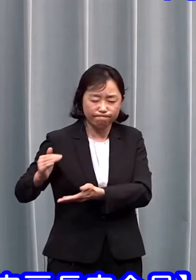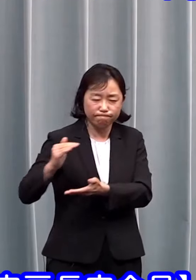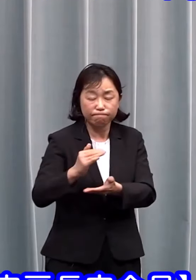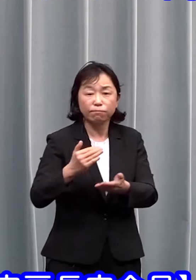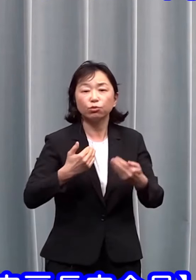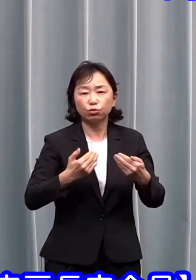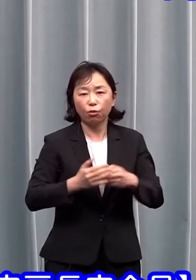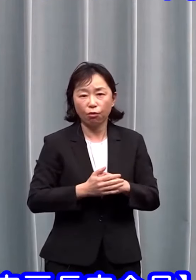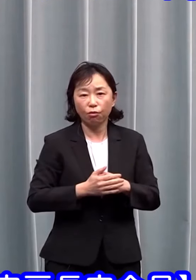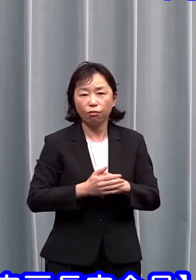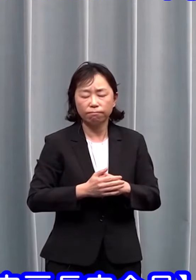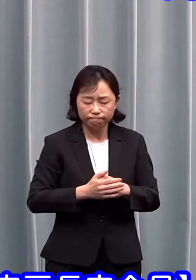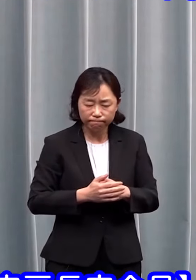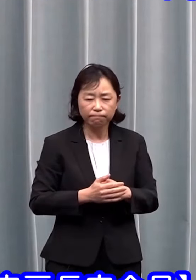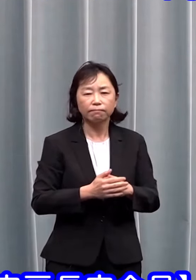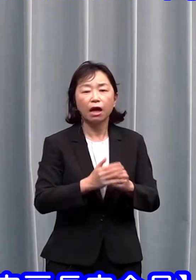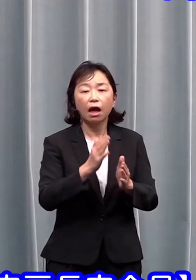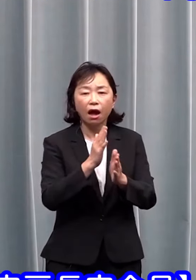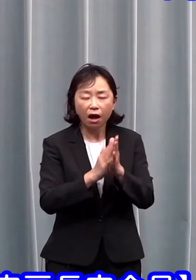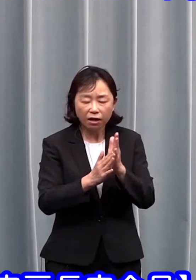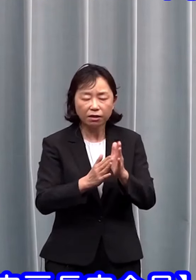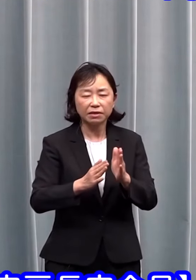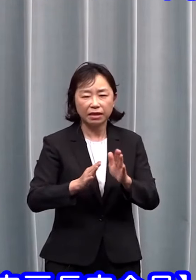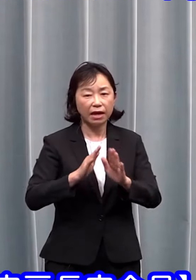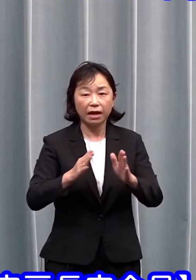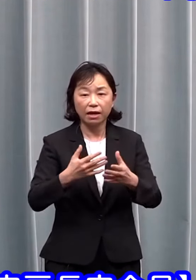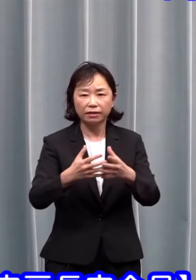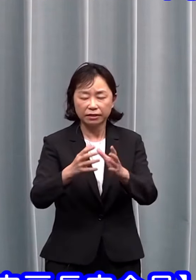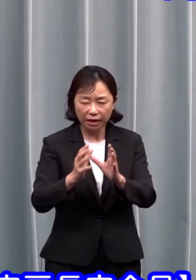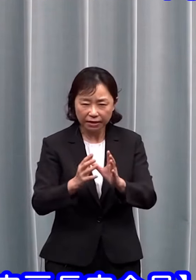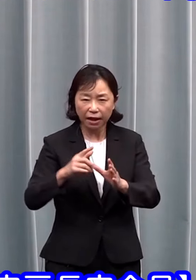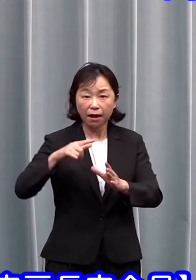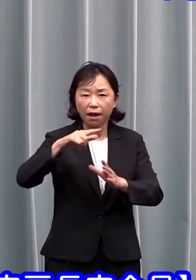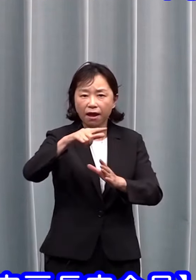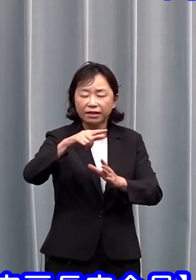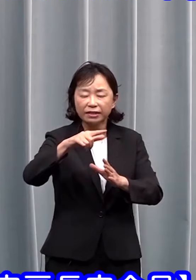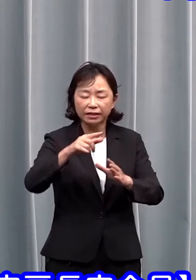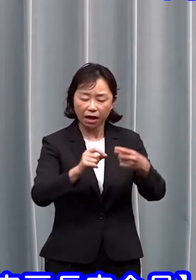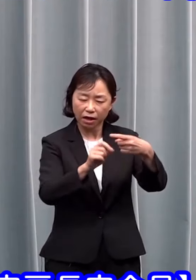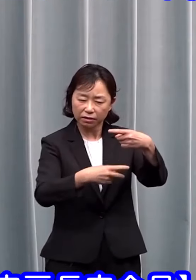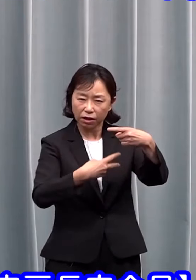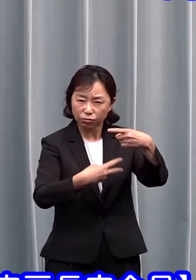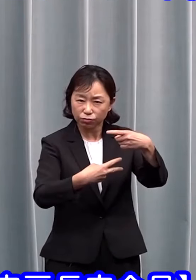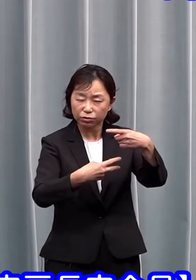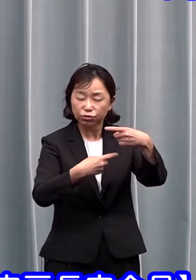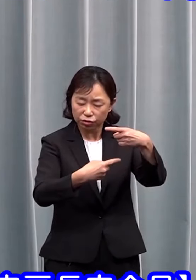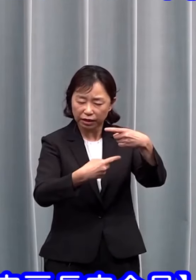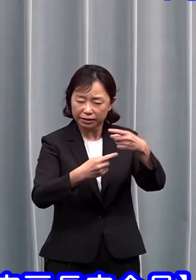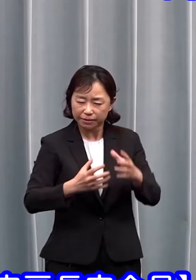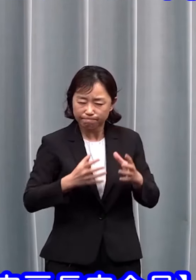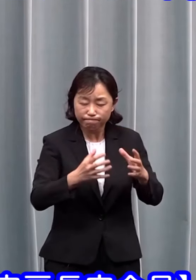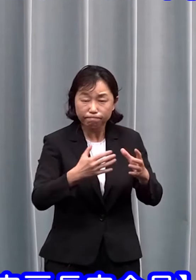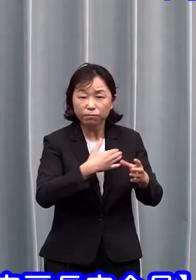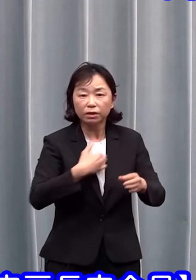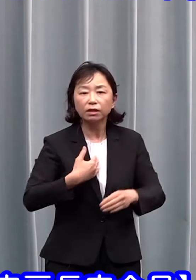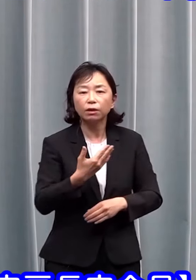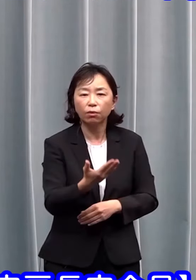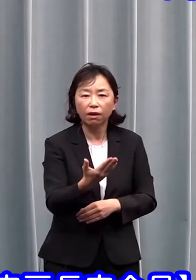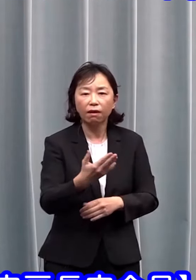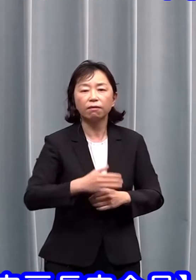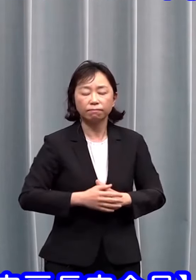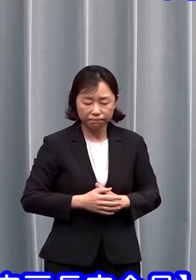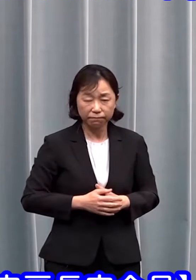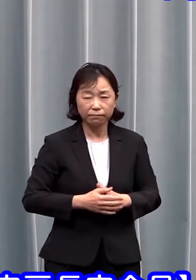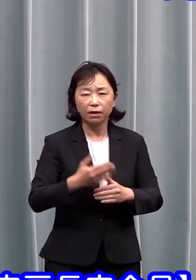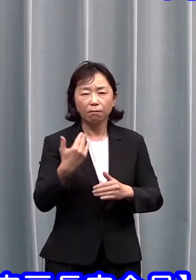隊、ヘリ、部隊、どのくらいじゃあこの1日2日に入ることができたのか。で結果として、前々から